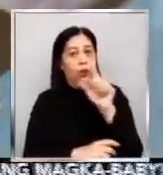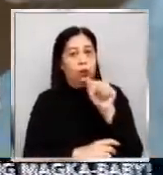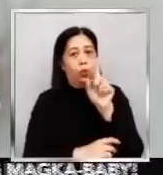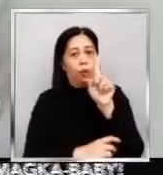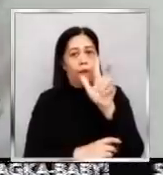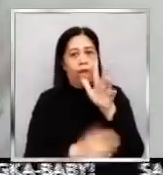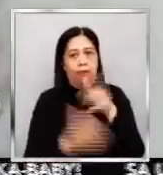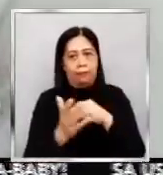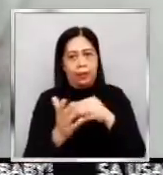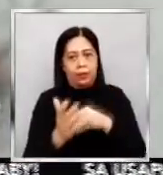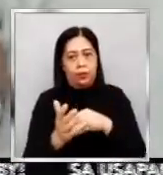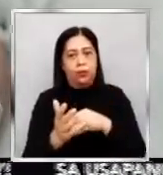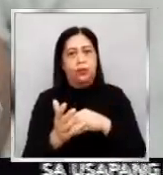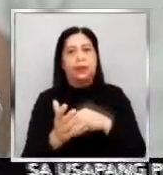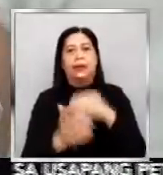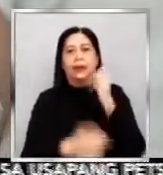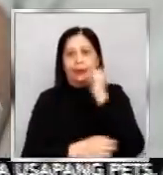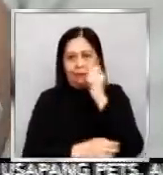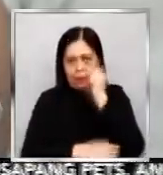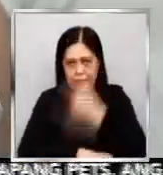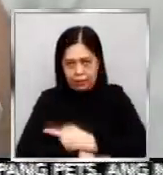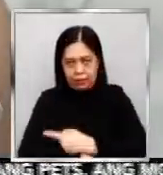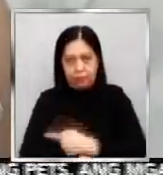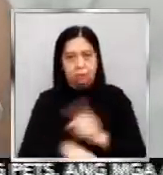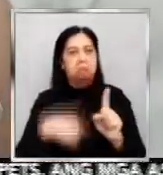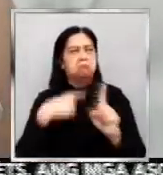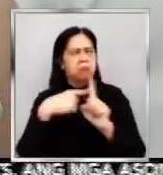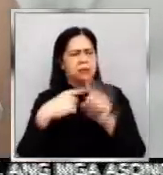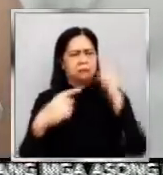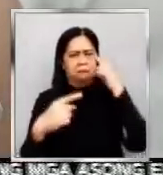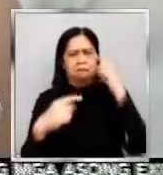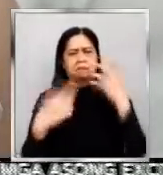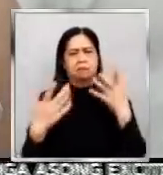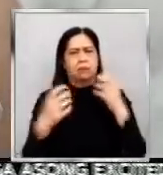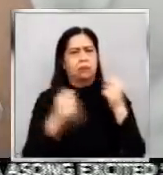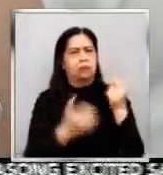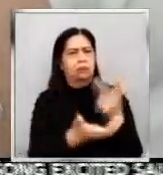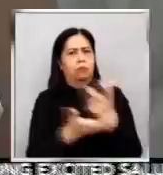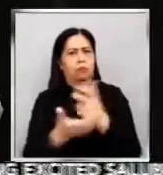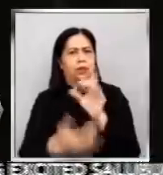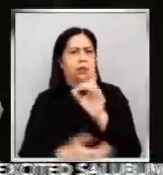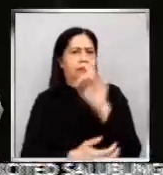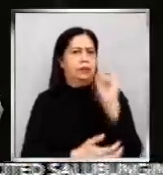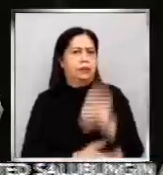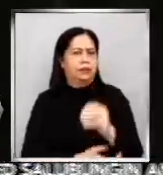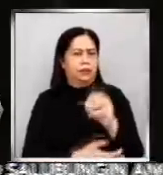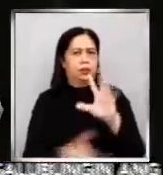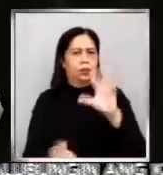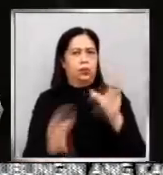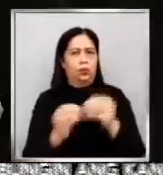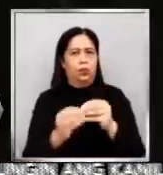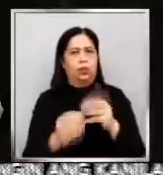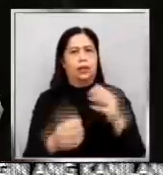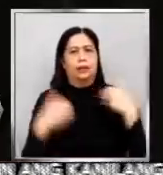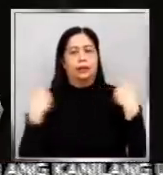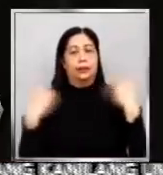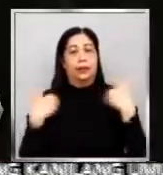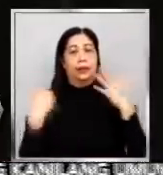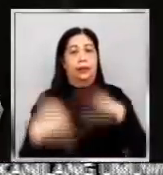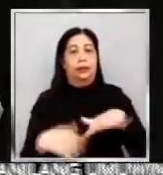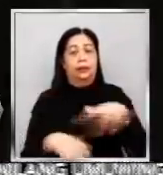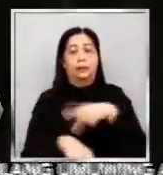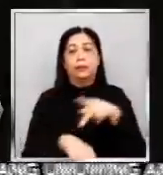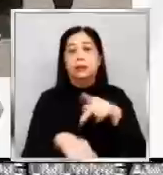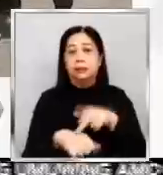katao kada araw. Positibo rin siya na mababakunahan ang 80% ng kabuuang menor de edad sa Pilipinas sa